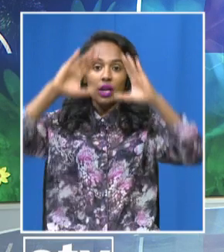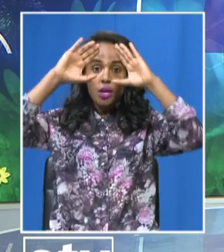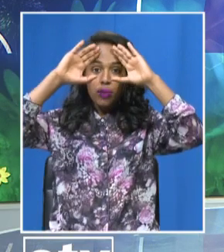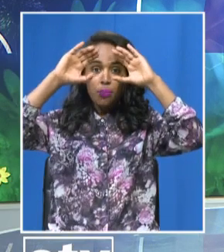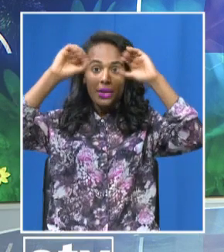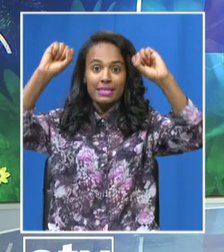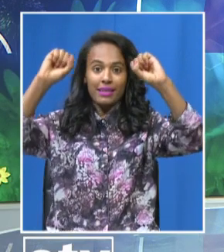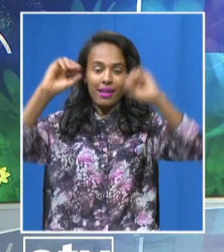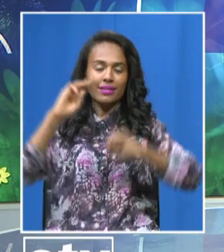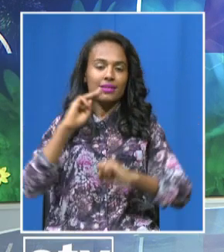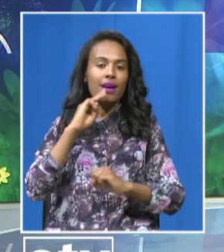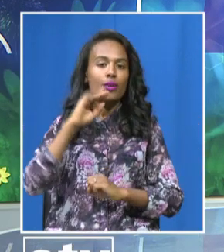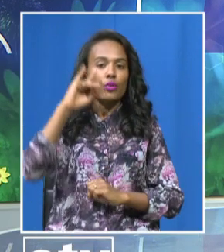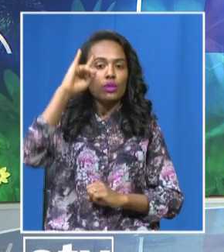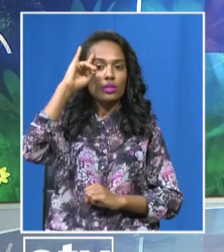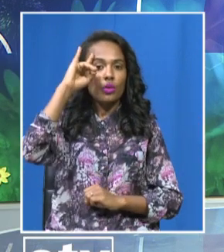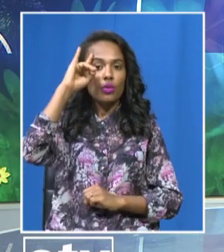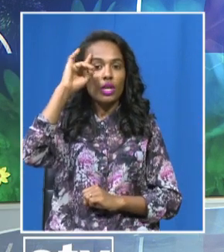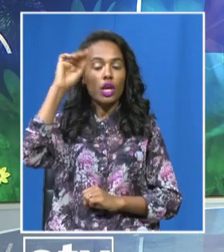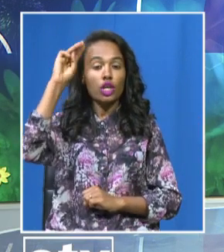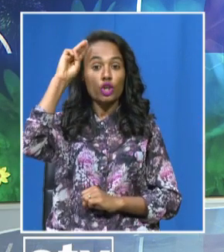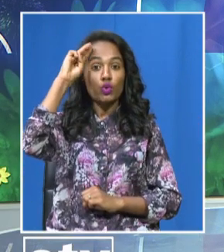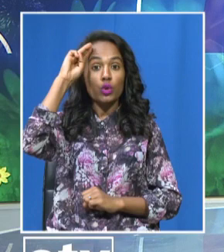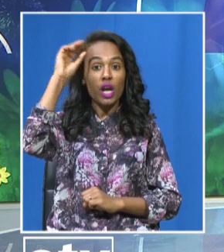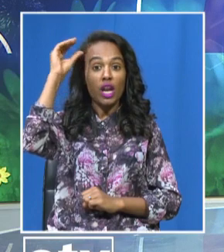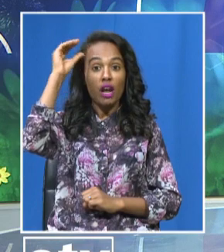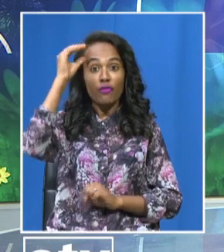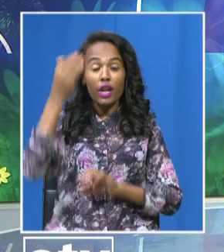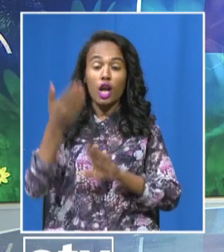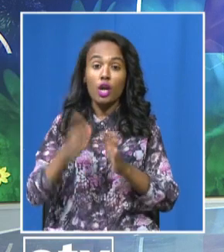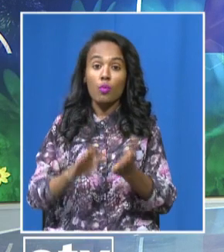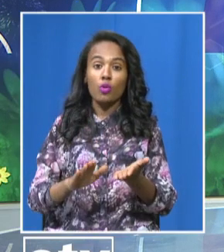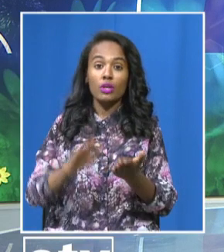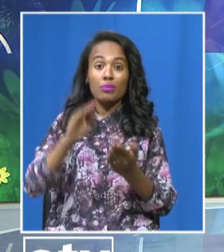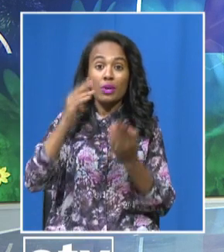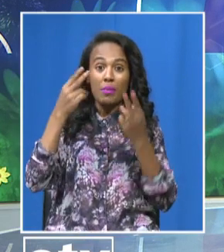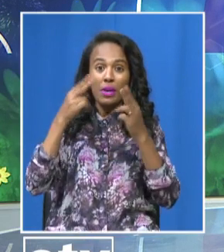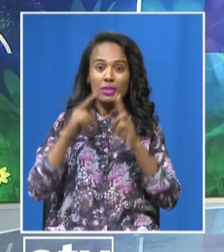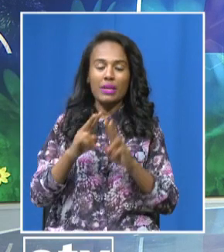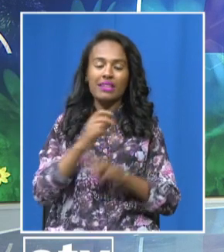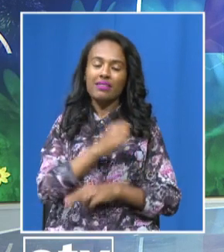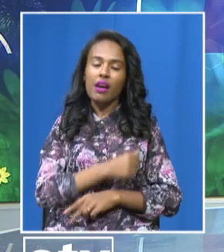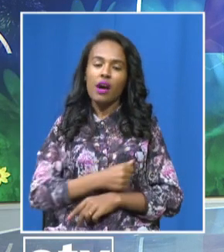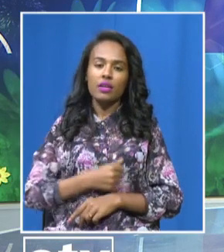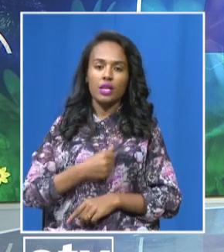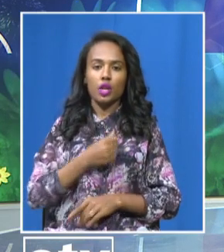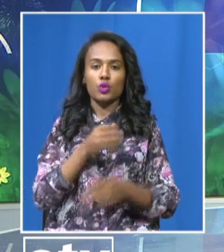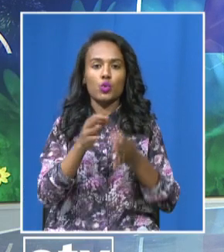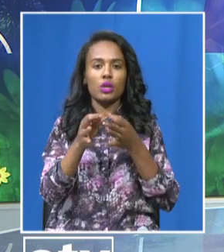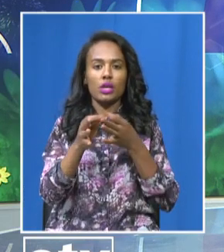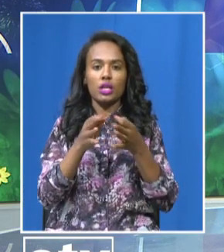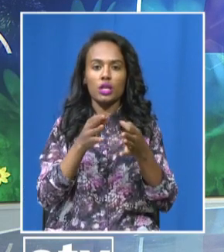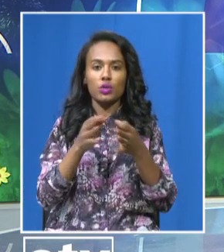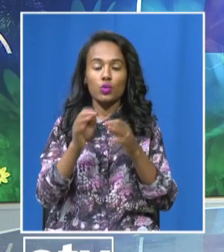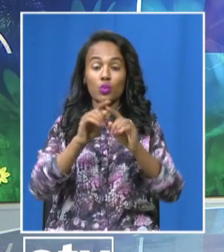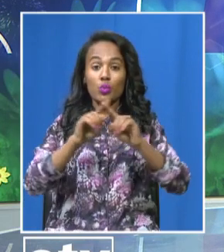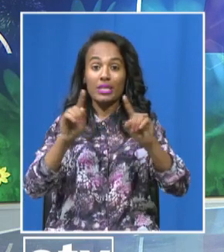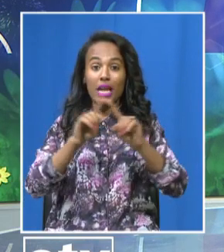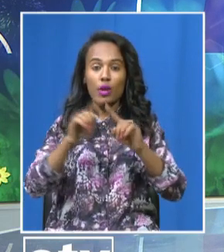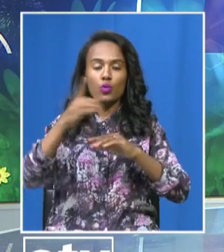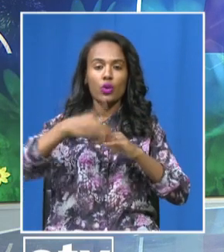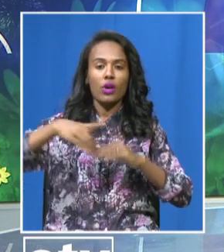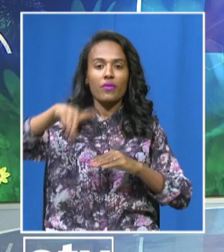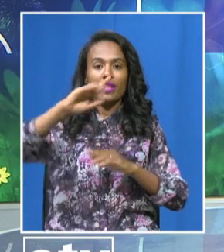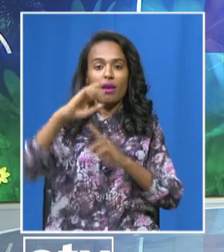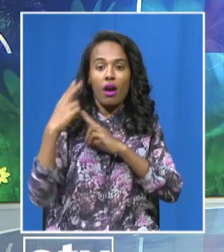ፕሬዚዳንት ሳለወርቅ ዘውዴ የሱልጣን ሐምፍሪ አሊሚራ ህልፈትን በማስመልከት ሐዘናቸውን ገለጹ። በተለያዩ